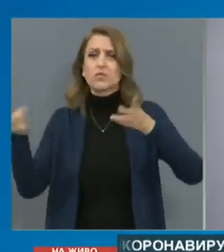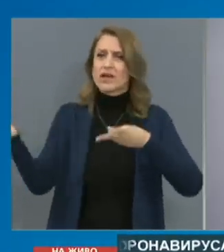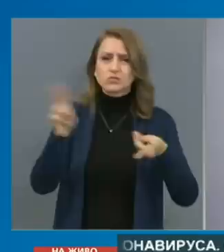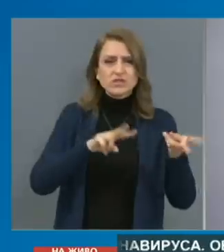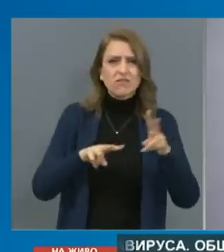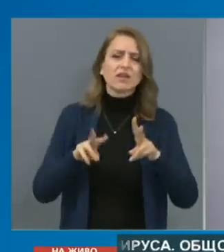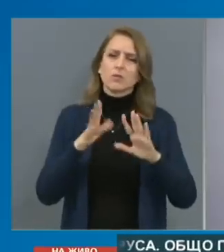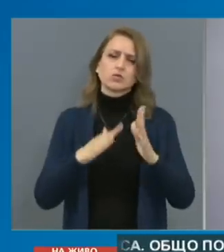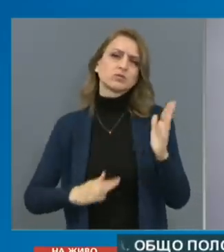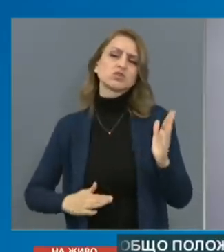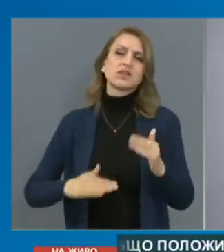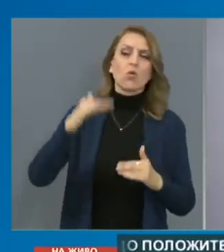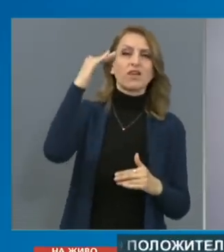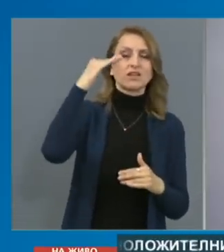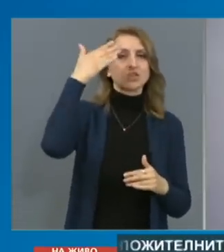Добре.